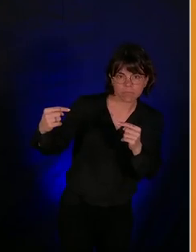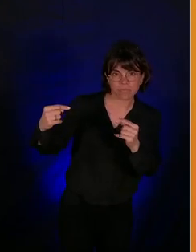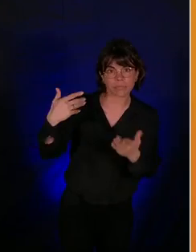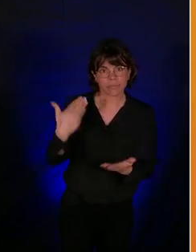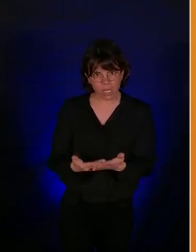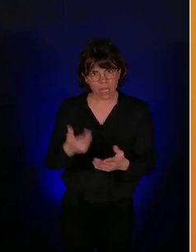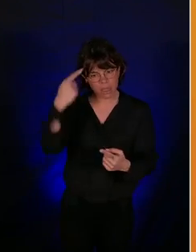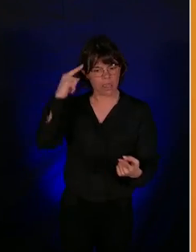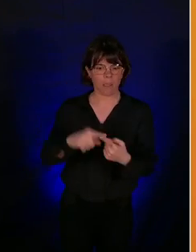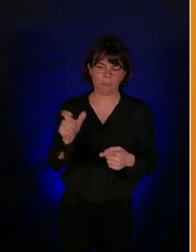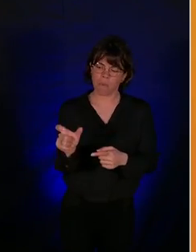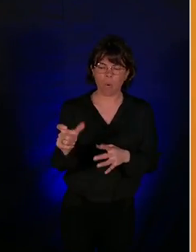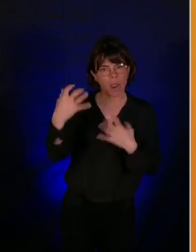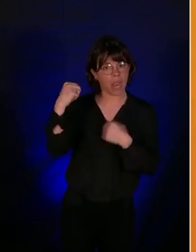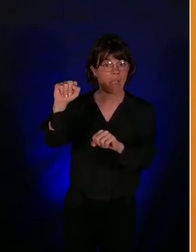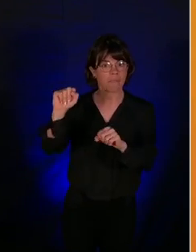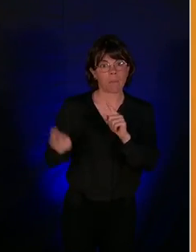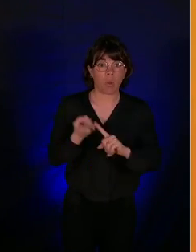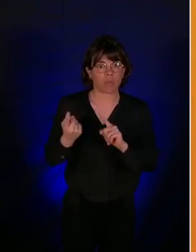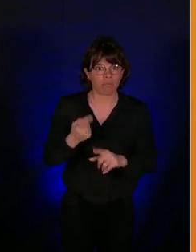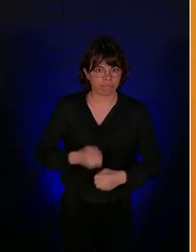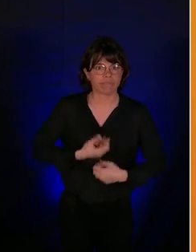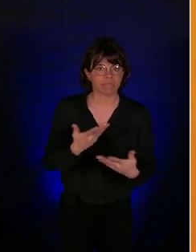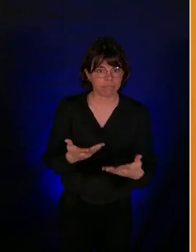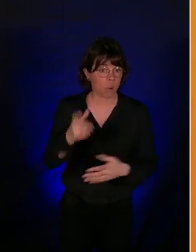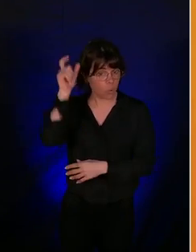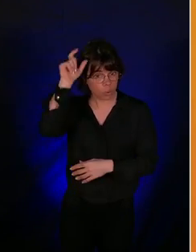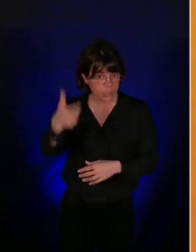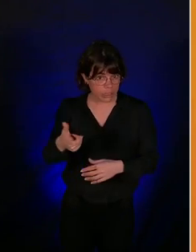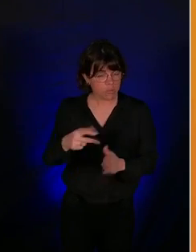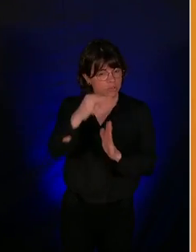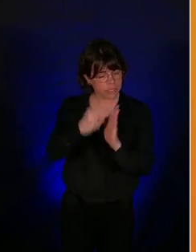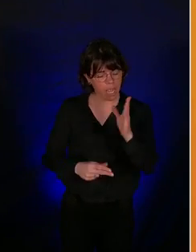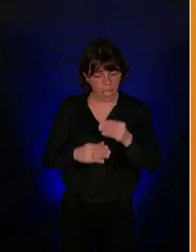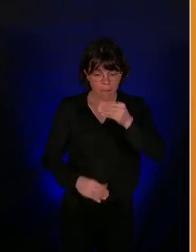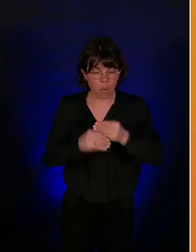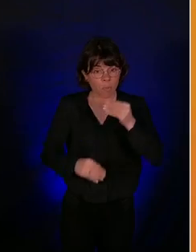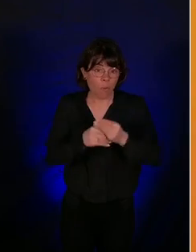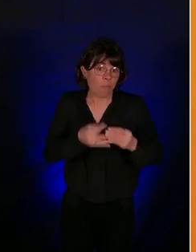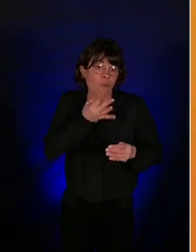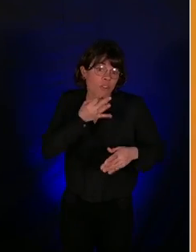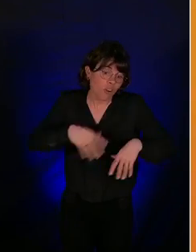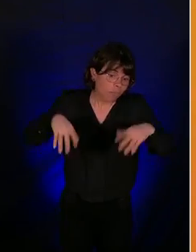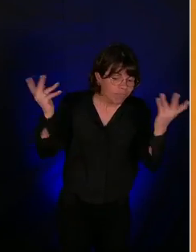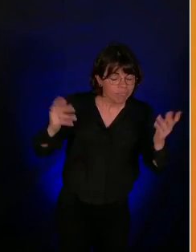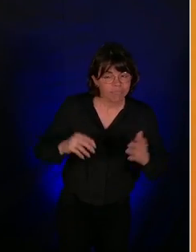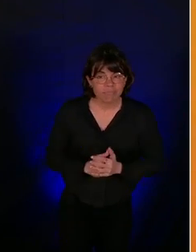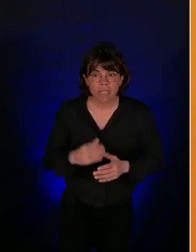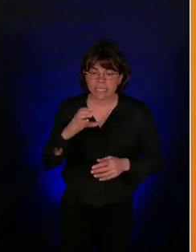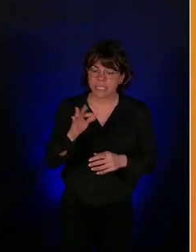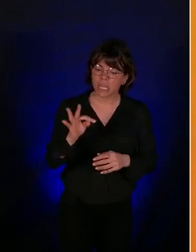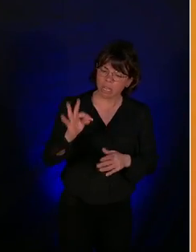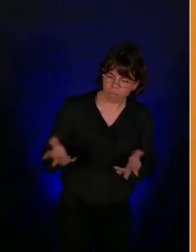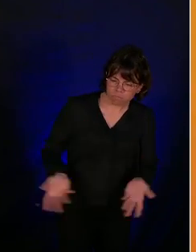parler de la grève nous paraissait relativement logique je vais même vous lire notre amendement dans un moment de folie la CGT doit continuer à